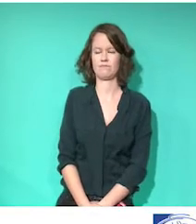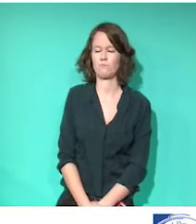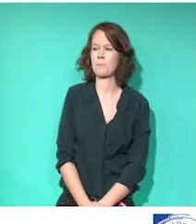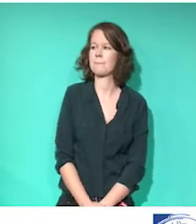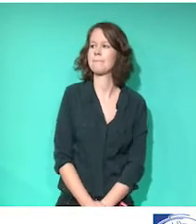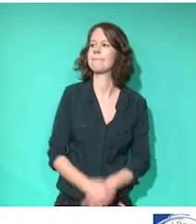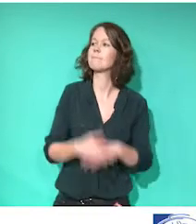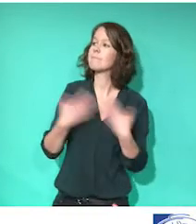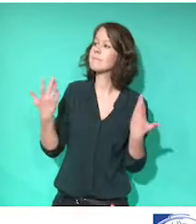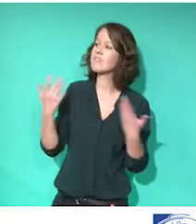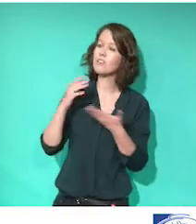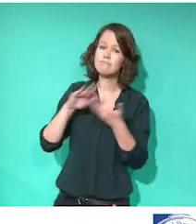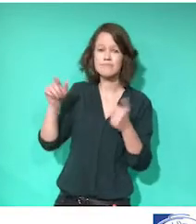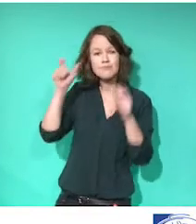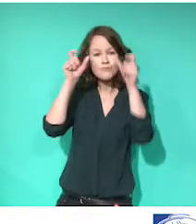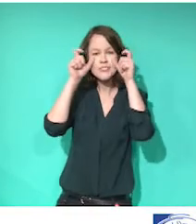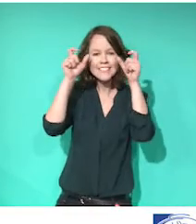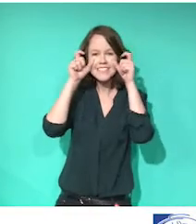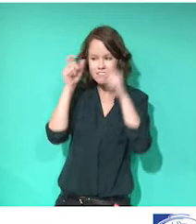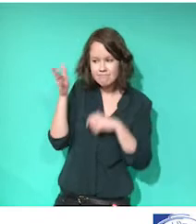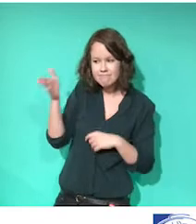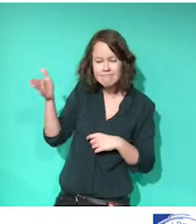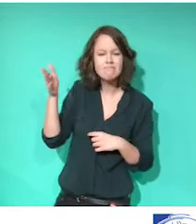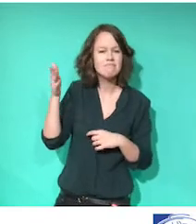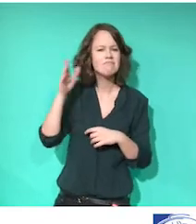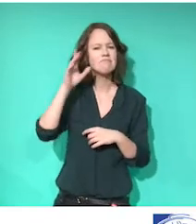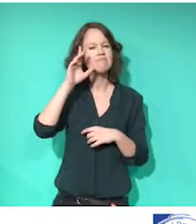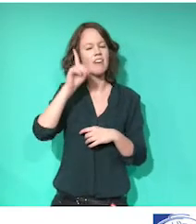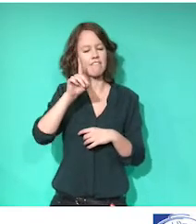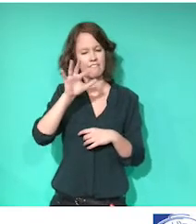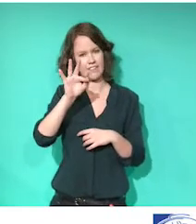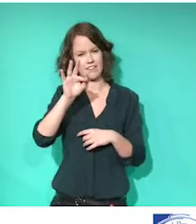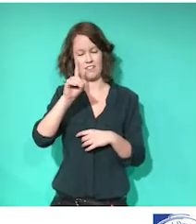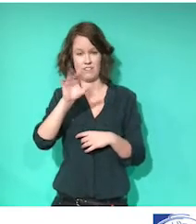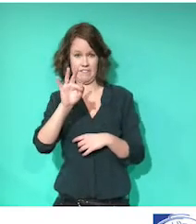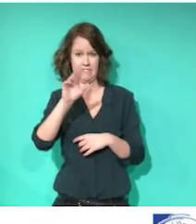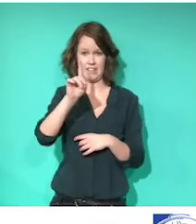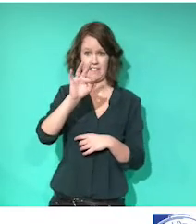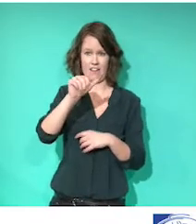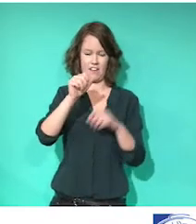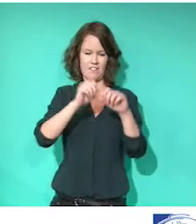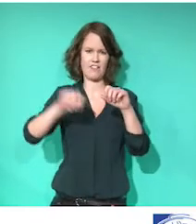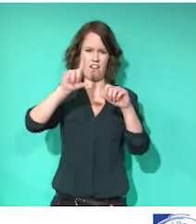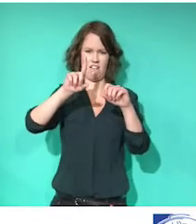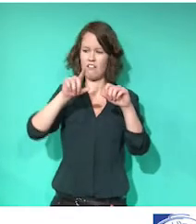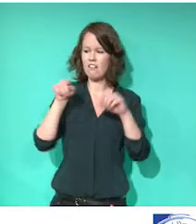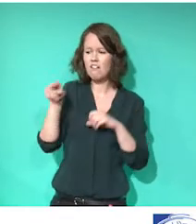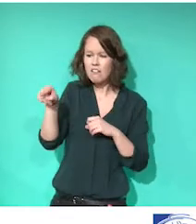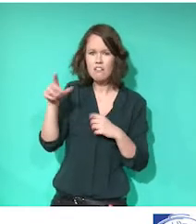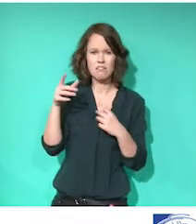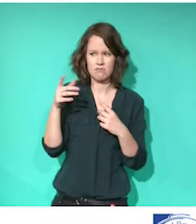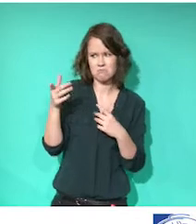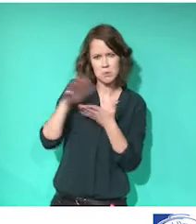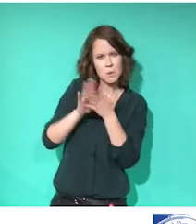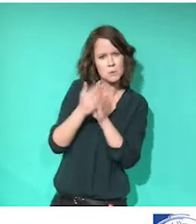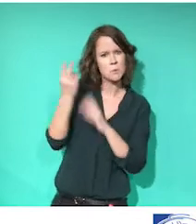Alors, Maudit, cette association Femmes pour le dire, Femmes pour agir, elle lutte, j'allais dire, presque, enfin pas